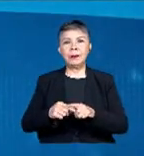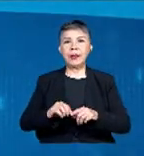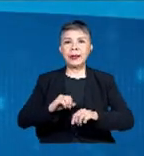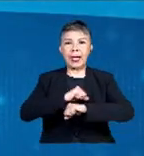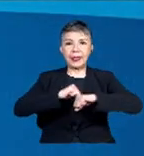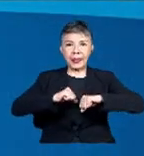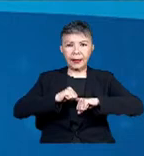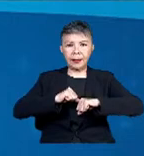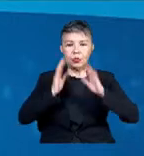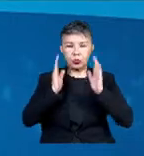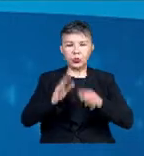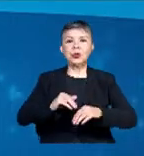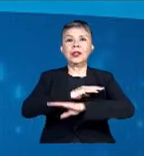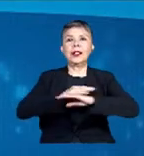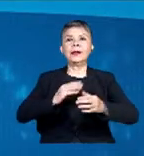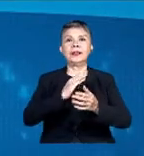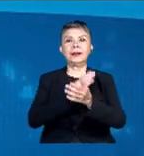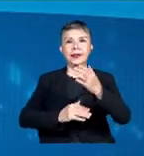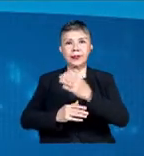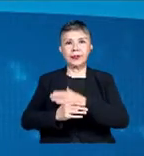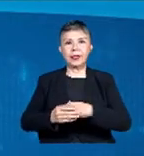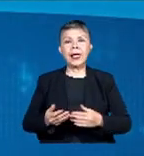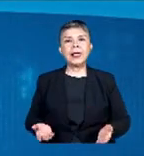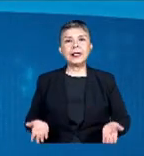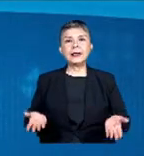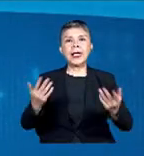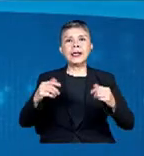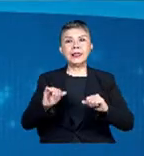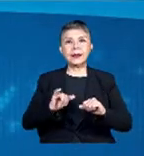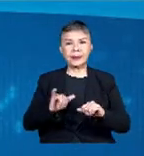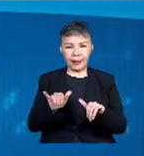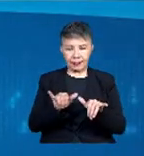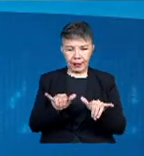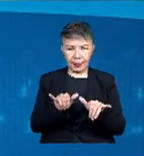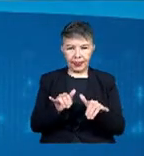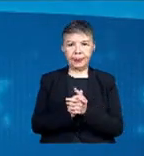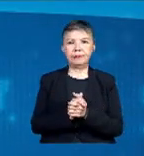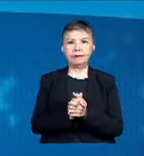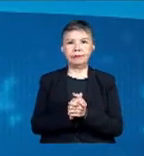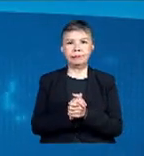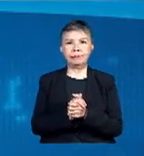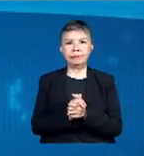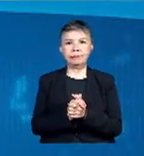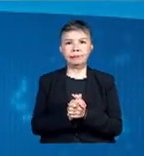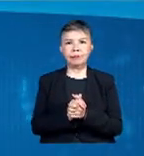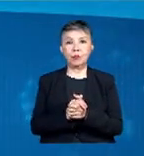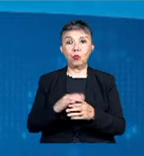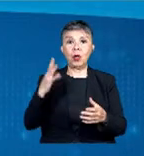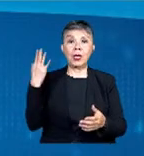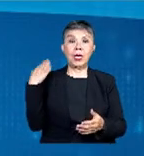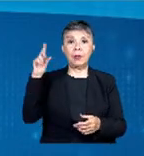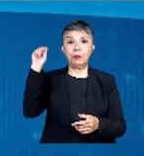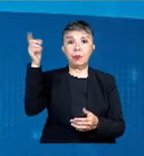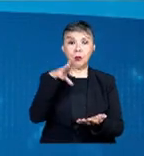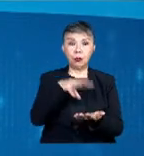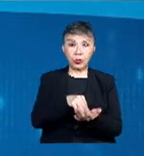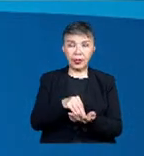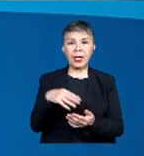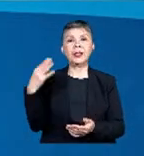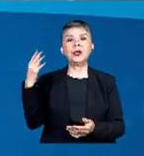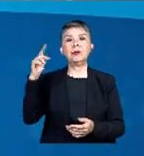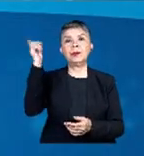yang ingin menjadi atlet, kesejahteraannya selalu dijamin oleh pemerintah, baik pemerintah pusat maupun pemerintah